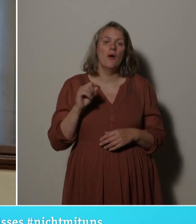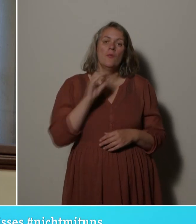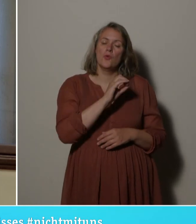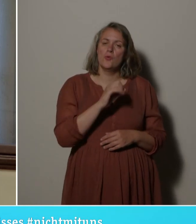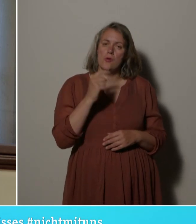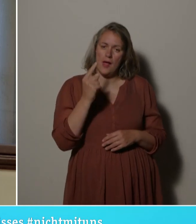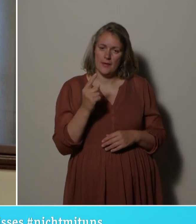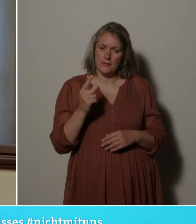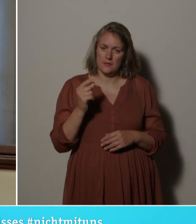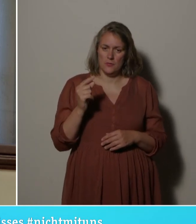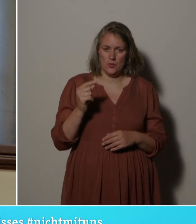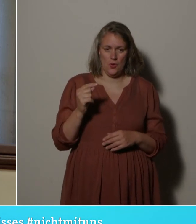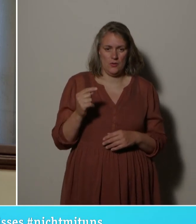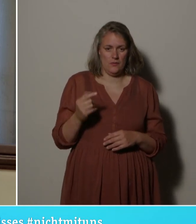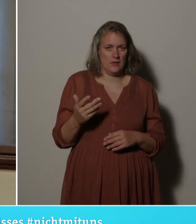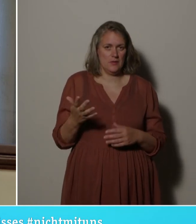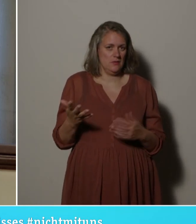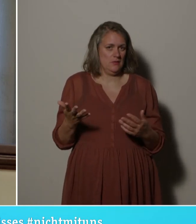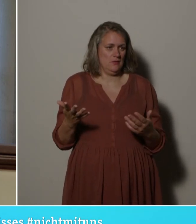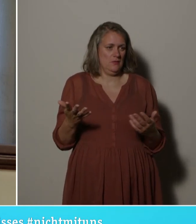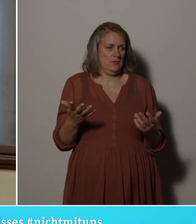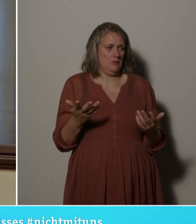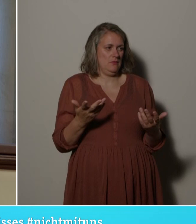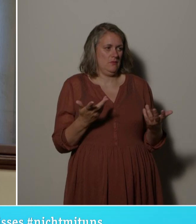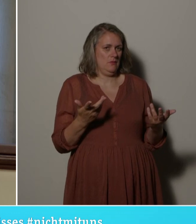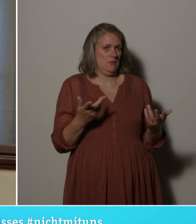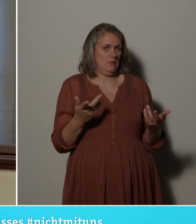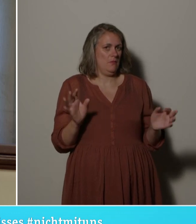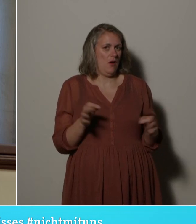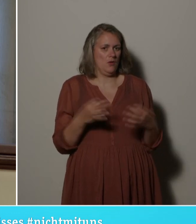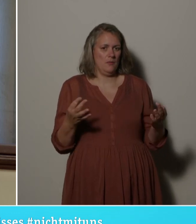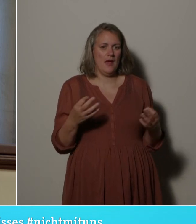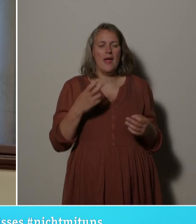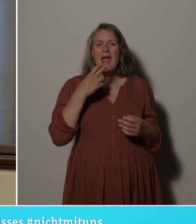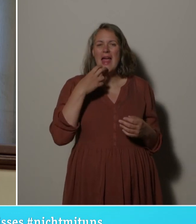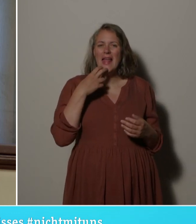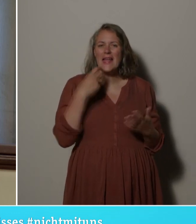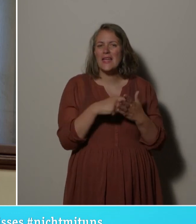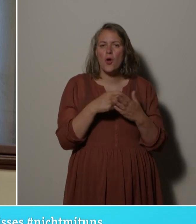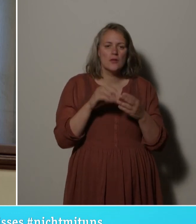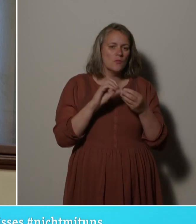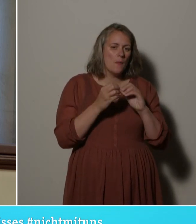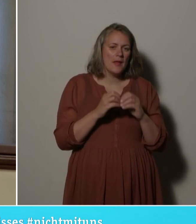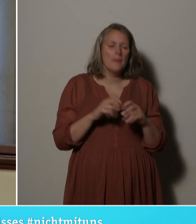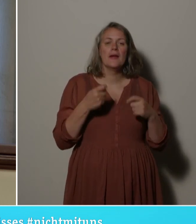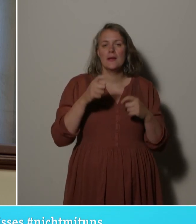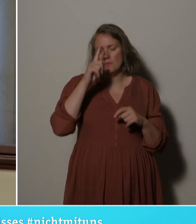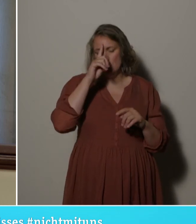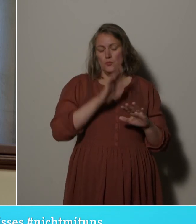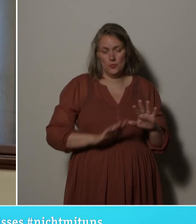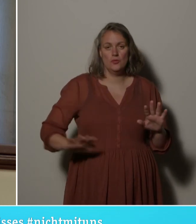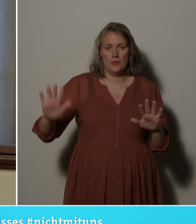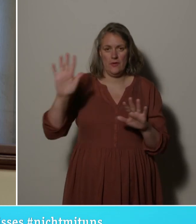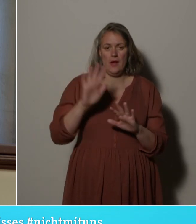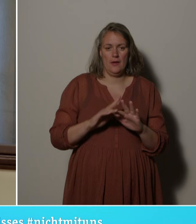Grunde genommen gegenstandslos geworden ist. Wir haben kein Energiekostenproblem. Wir haben ein bundesweites, weil